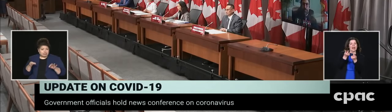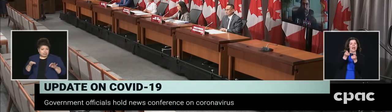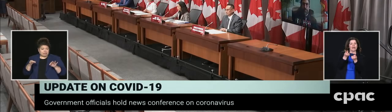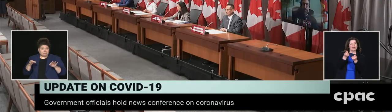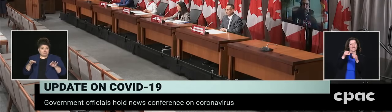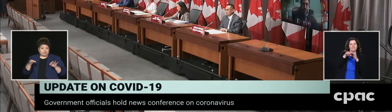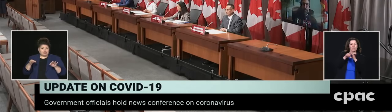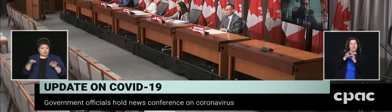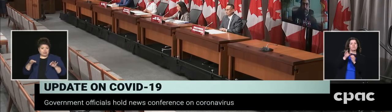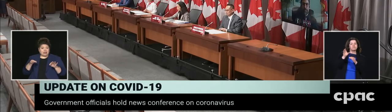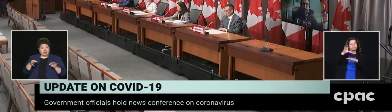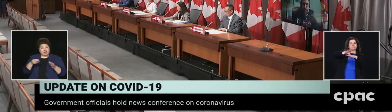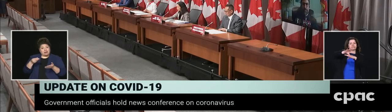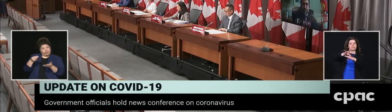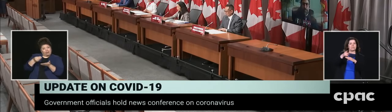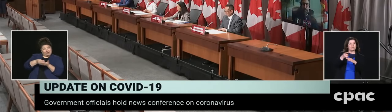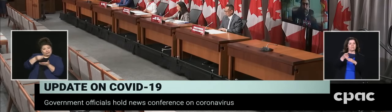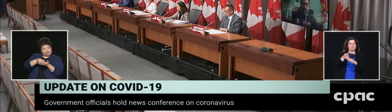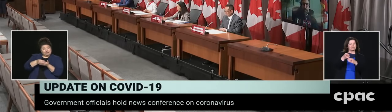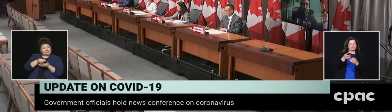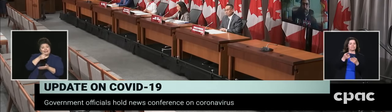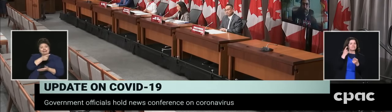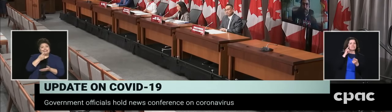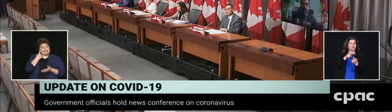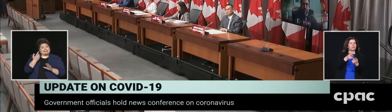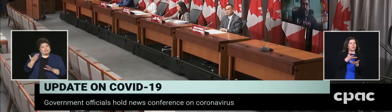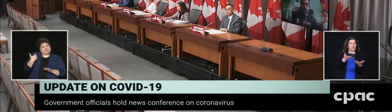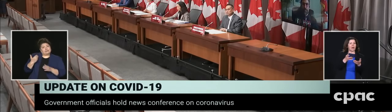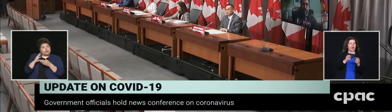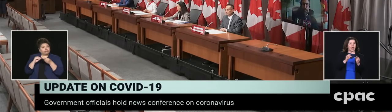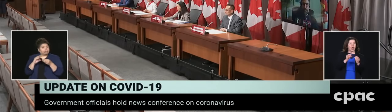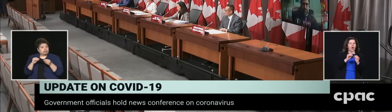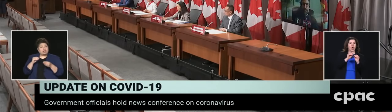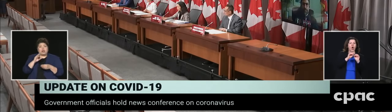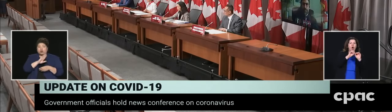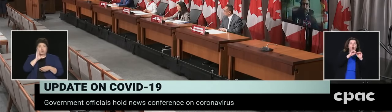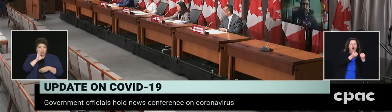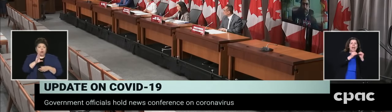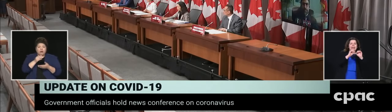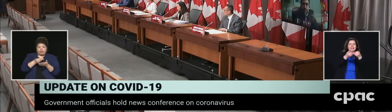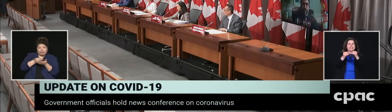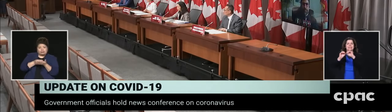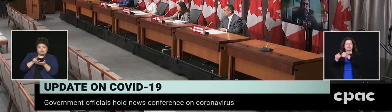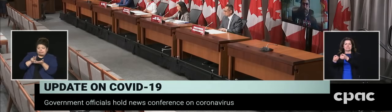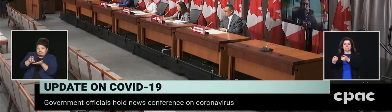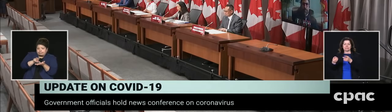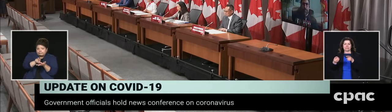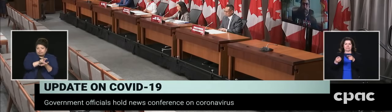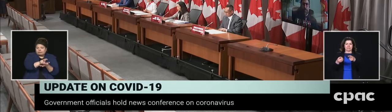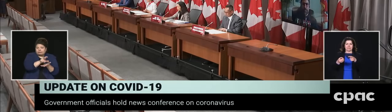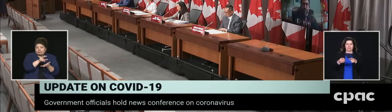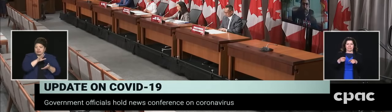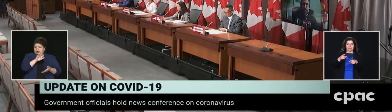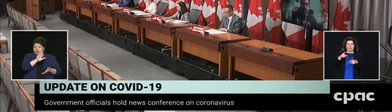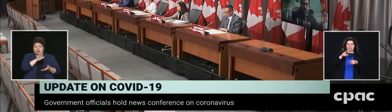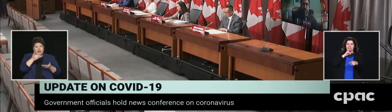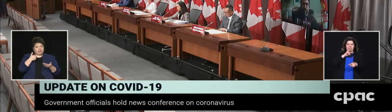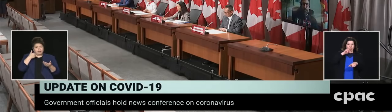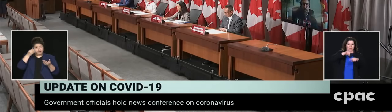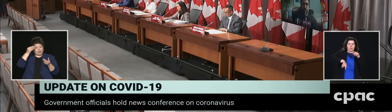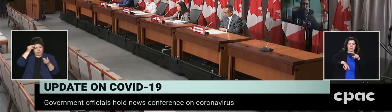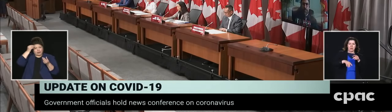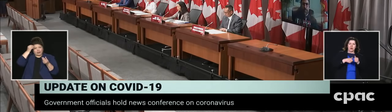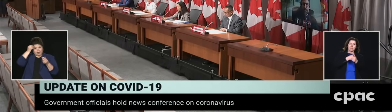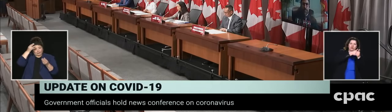organismes-là, de ce que j'en comprends, des documents d'information, ne pourront pas bénéficier de la subvention salariale ou d'autres programmes du